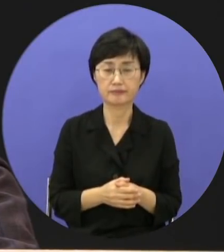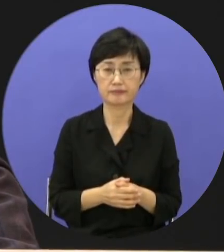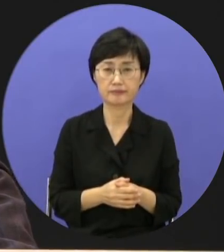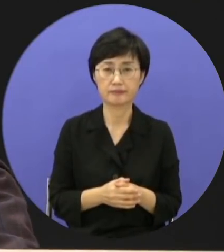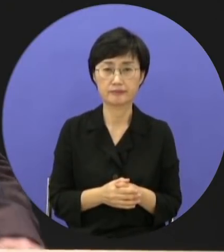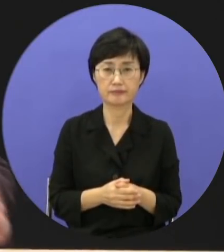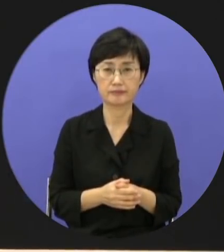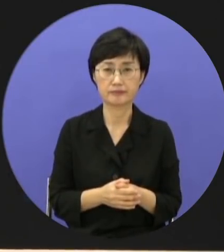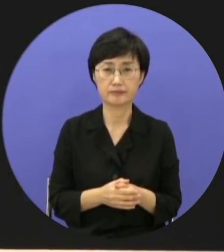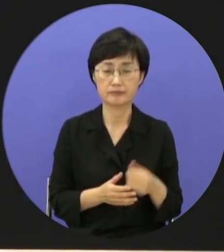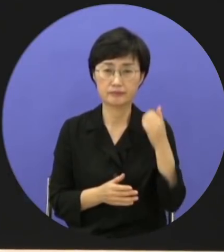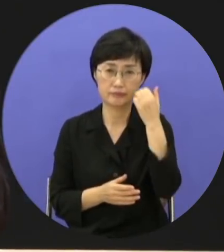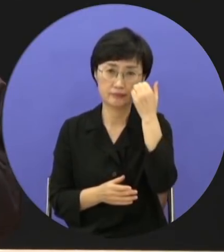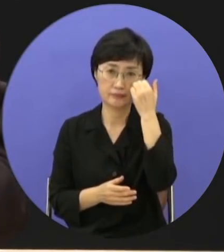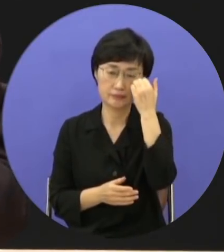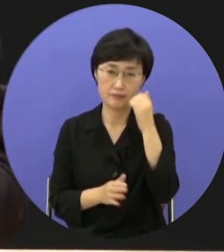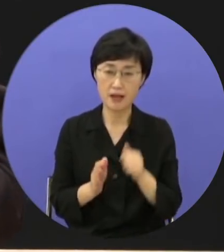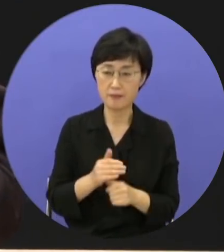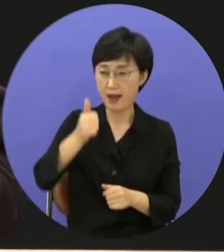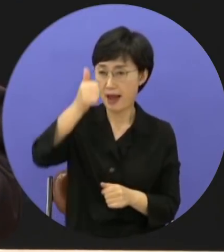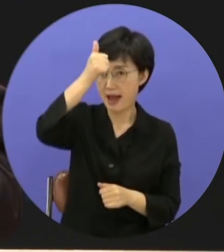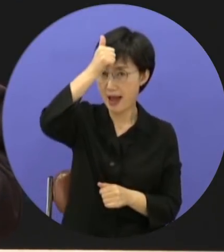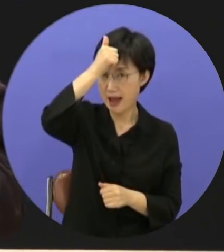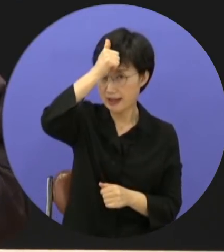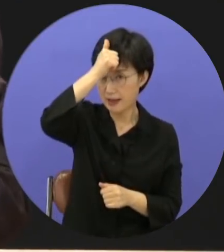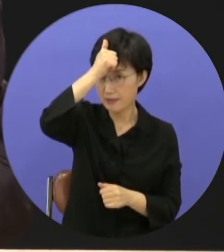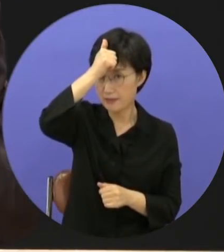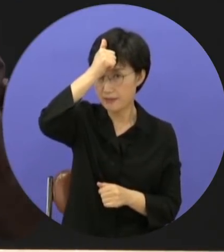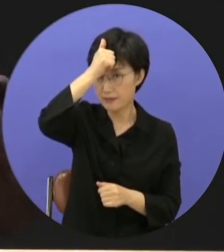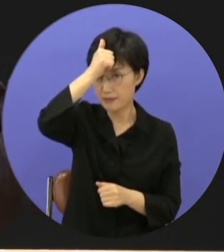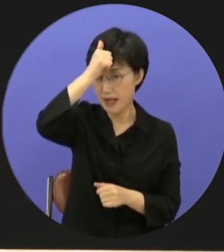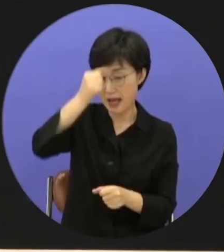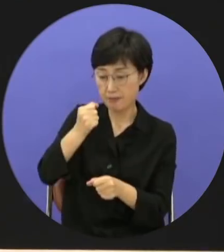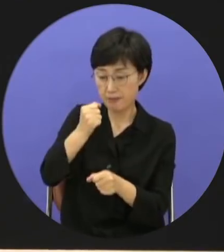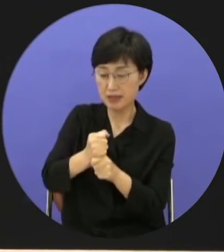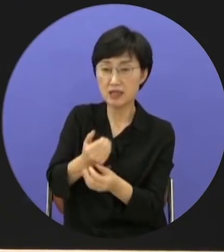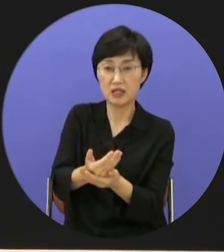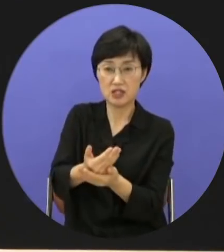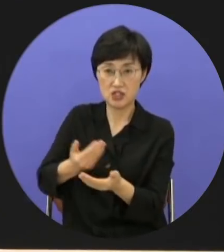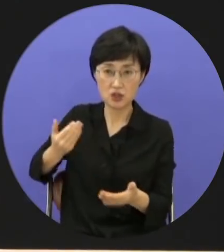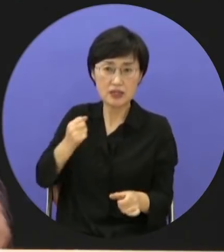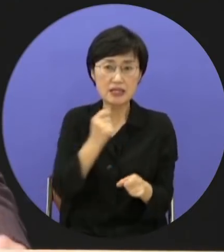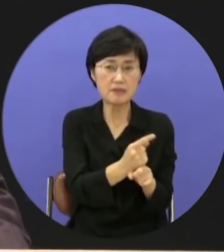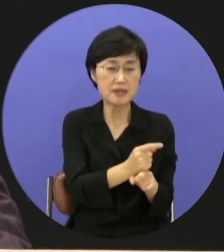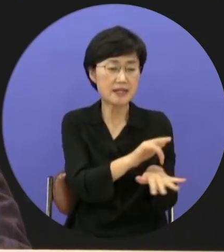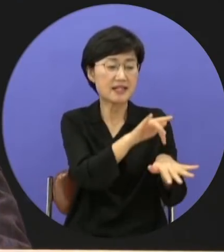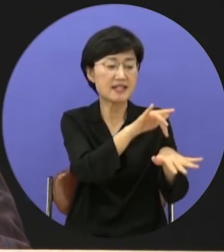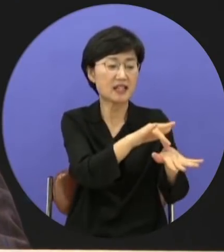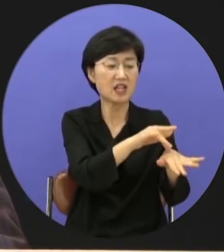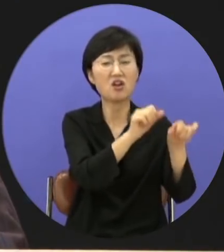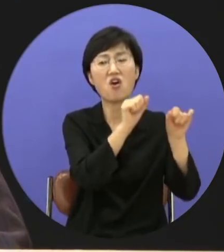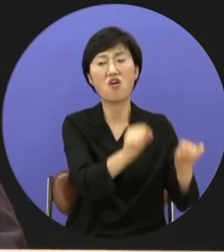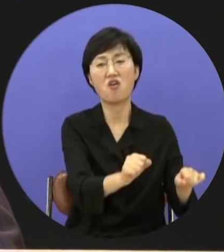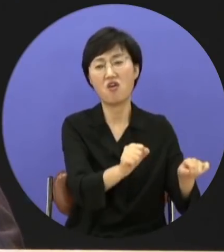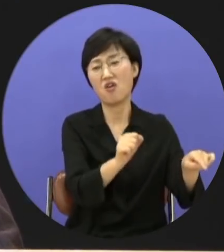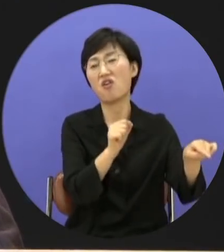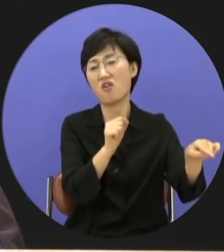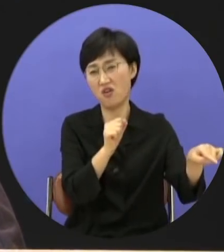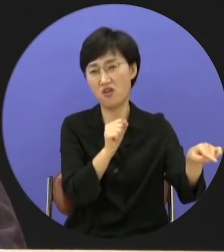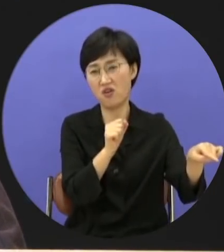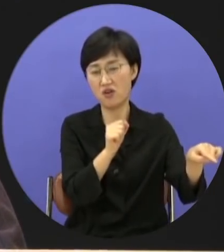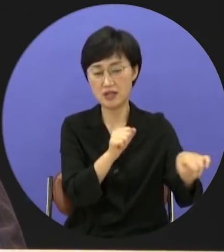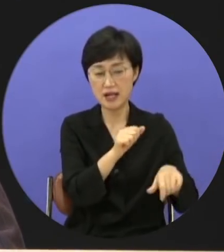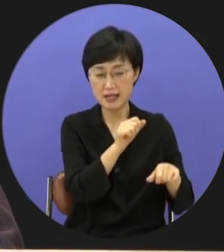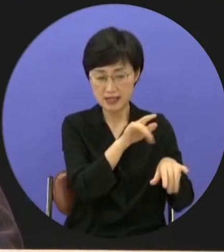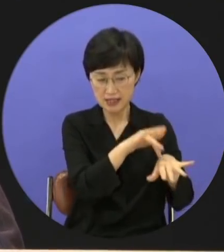이 아담 이전에 존재하고 있다가 벌써 아담을 공격한 겁니다. This existed prior to Adam and then